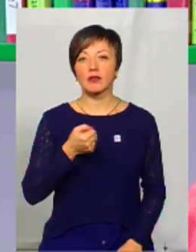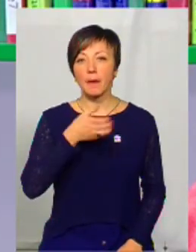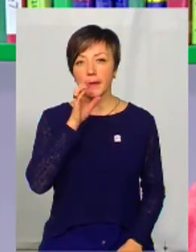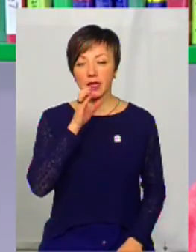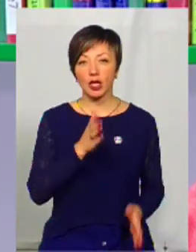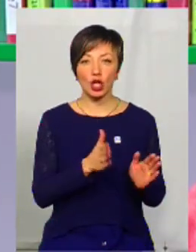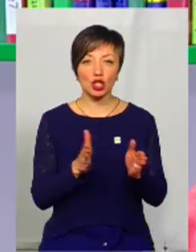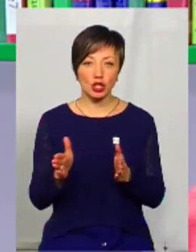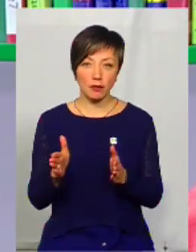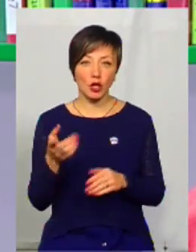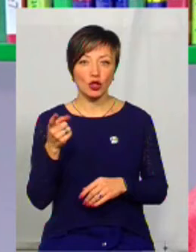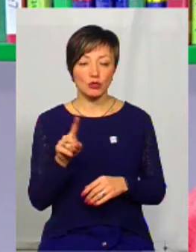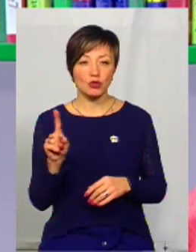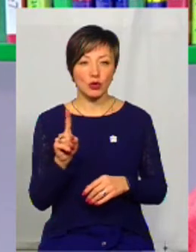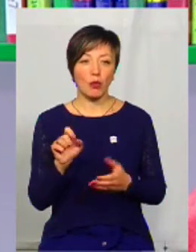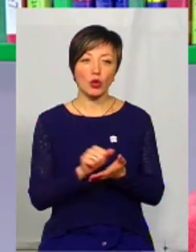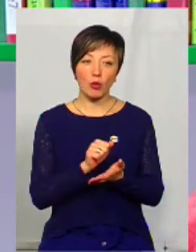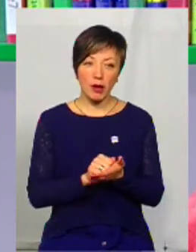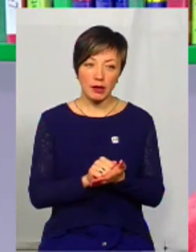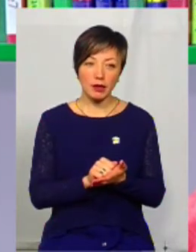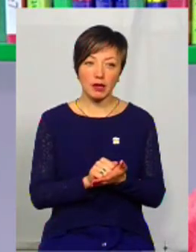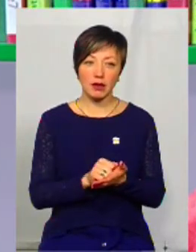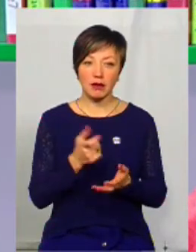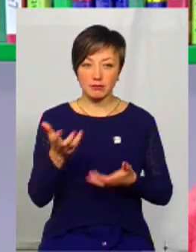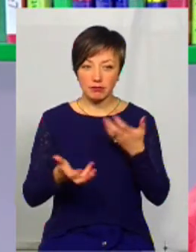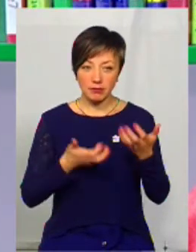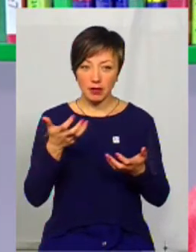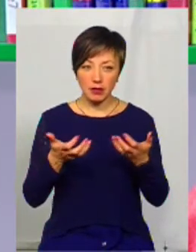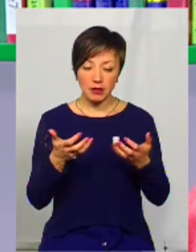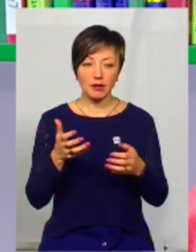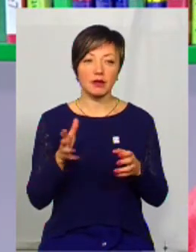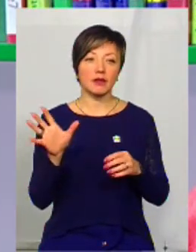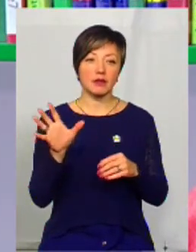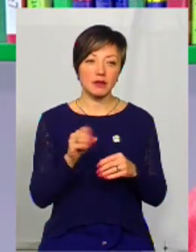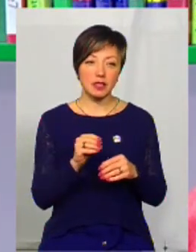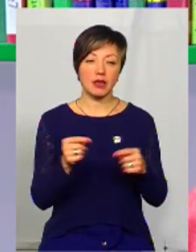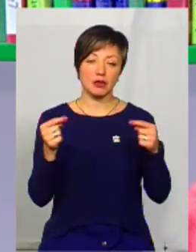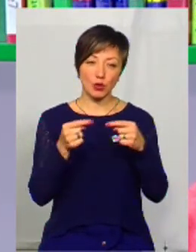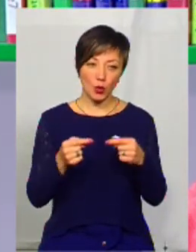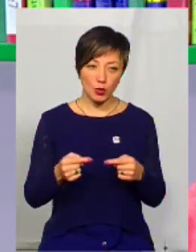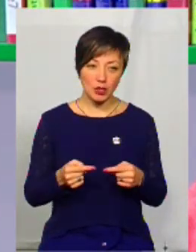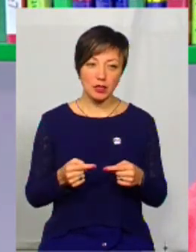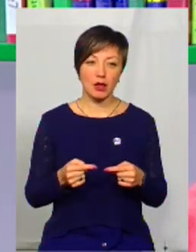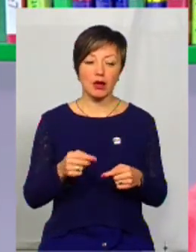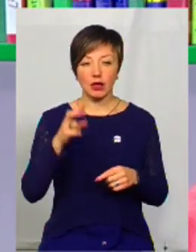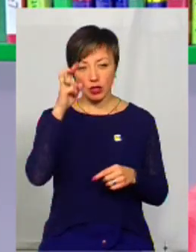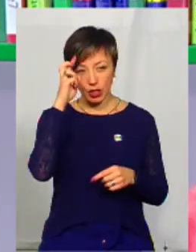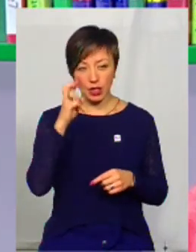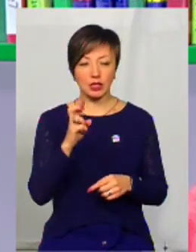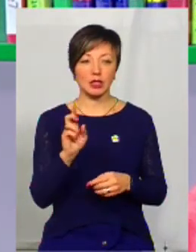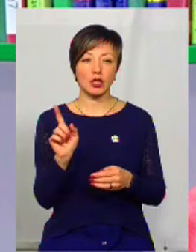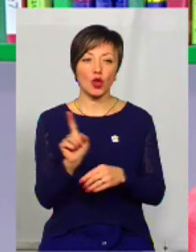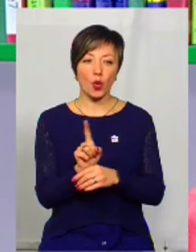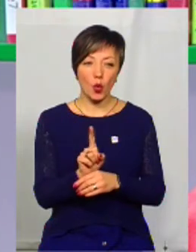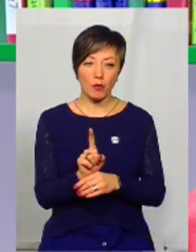тому що він по документах, як вже ми почали виясняти, все грає, все сходиться по Держсанпін